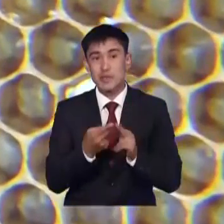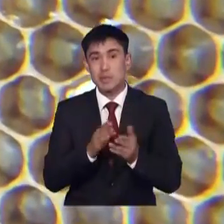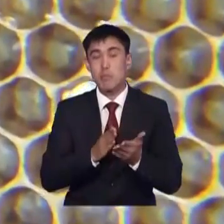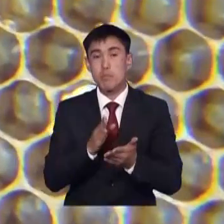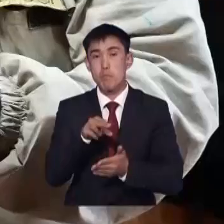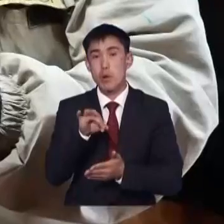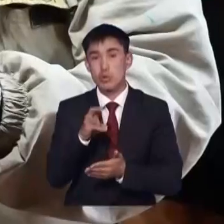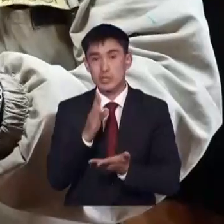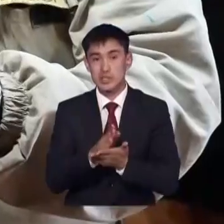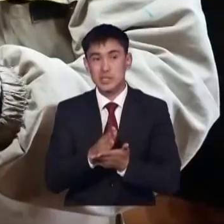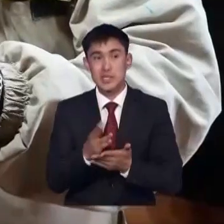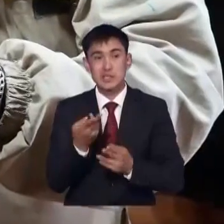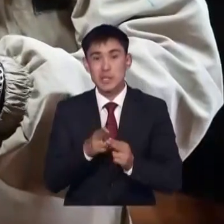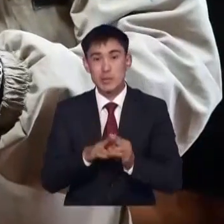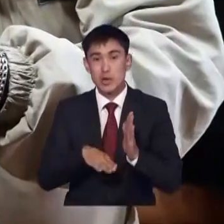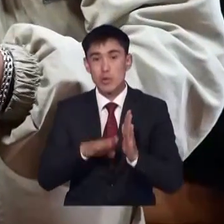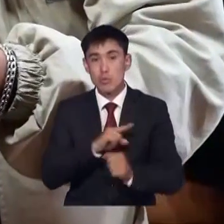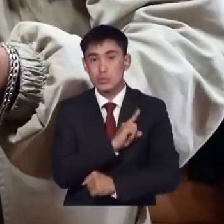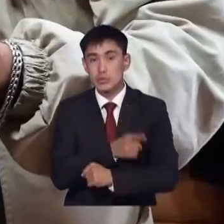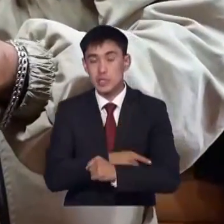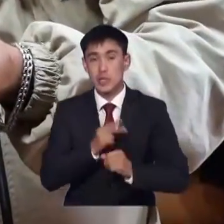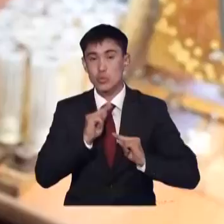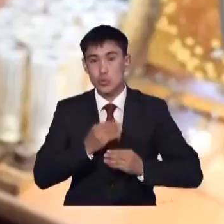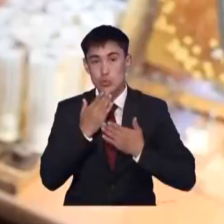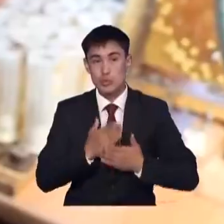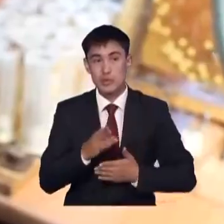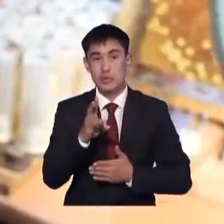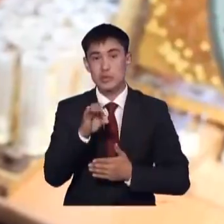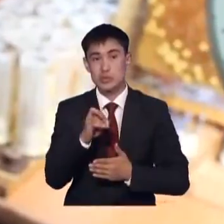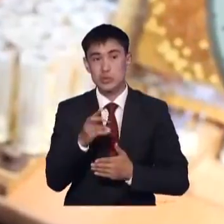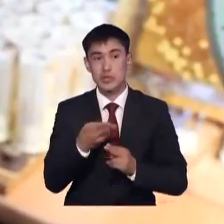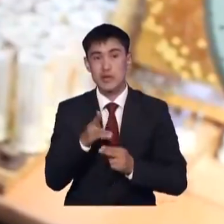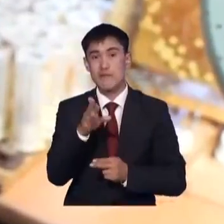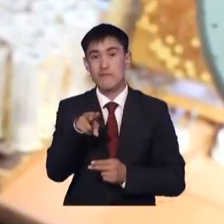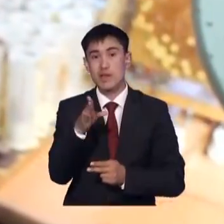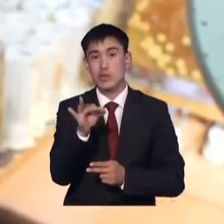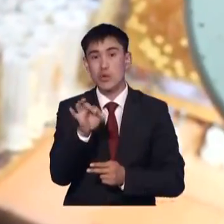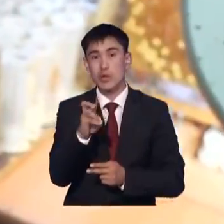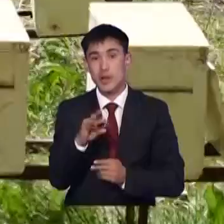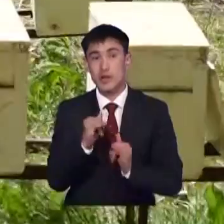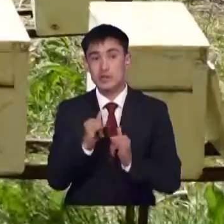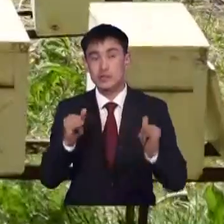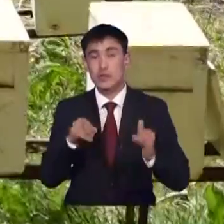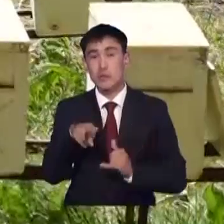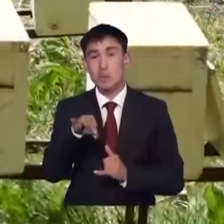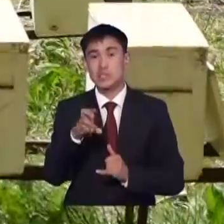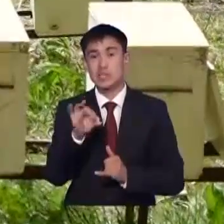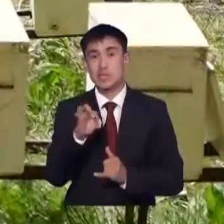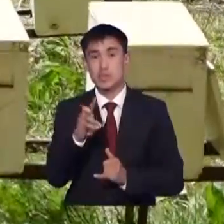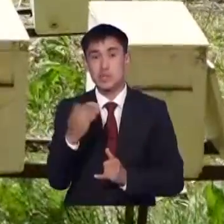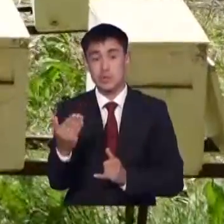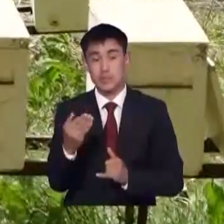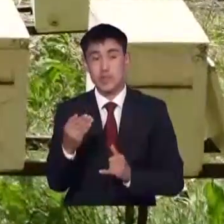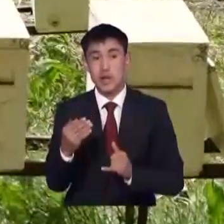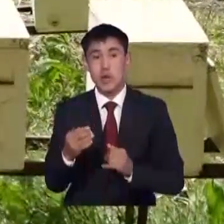породы среди них самая трудолюбивая медоносная и совершенно не агрессивная линия Виктория именно её и разводят на пасеке Сергея Тен